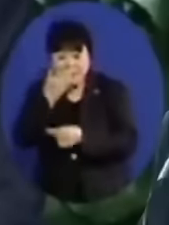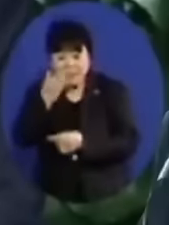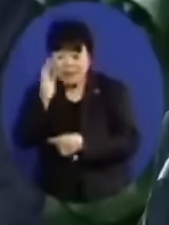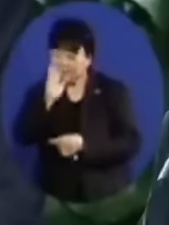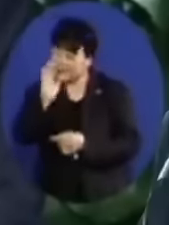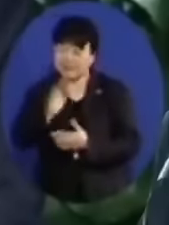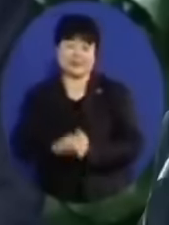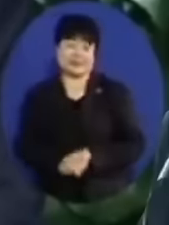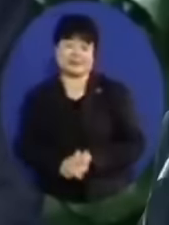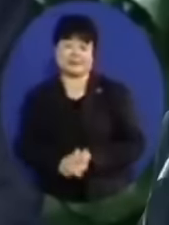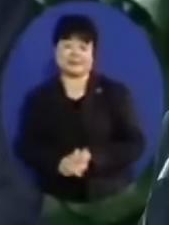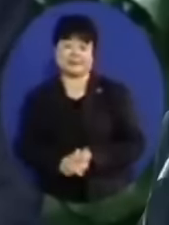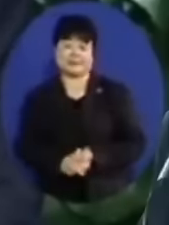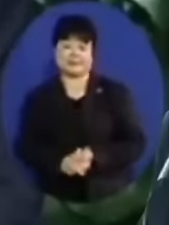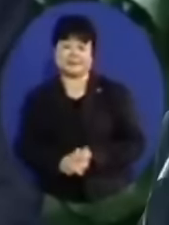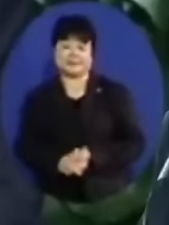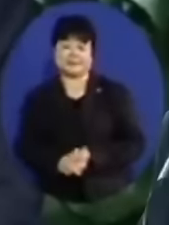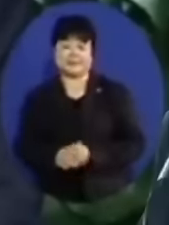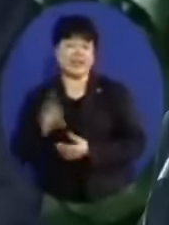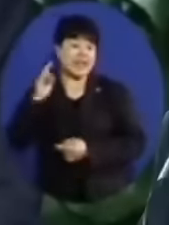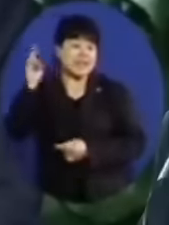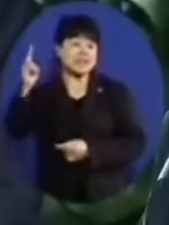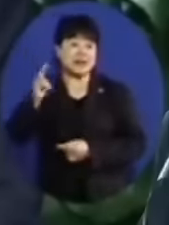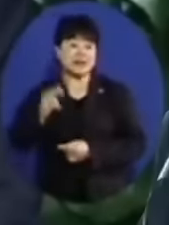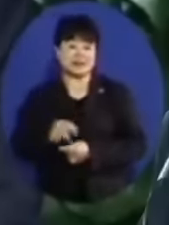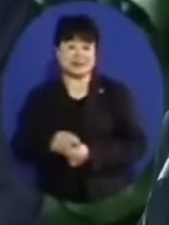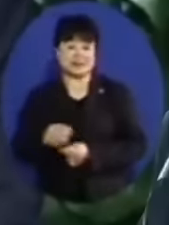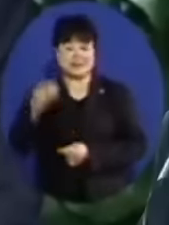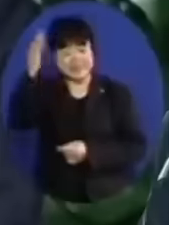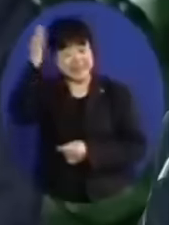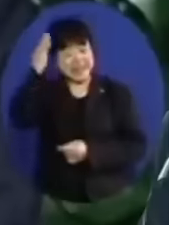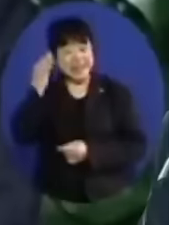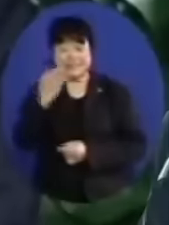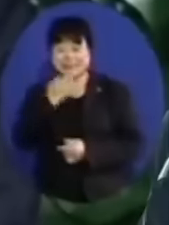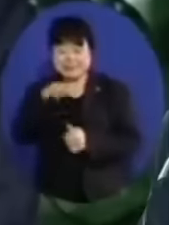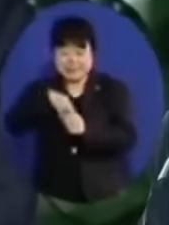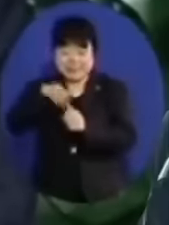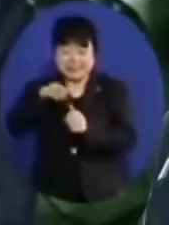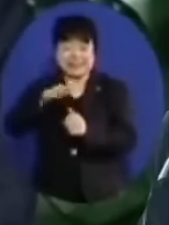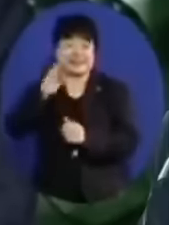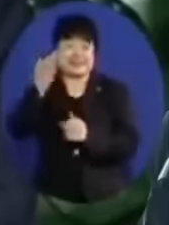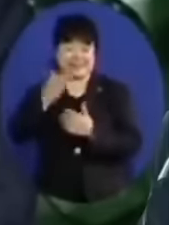됩니다. 이발소에 가서 물 떨어야 희고 까마게 되는 것입니다.